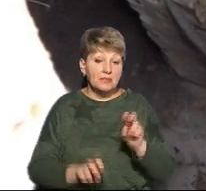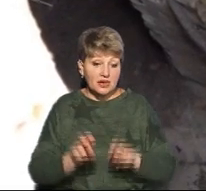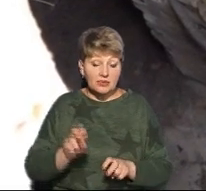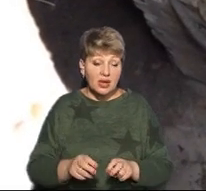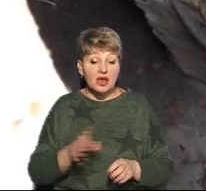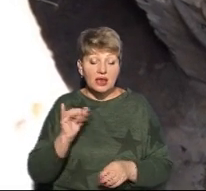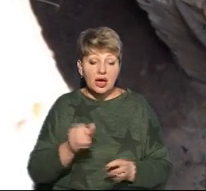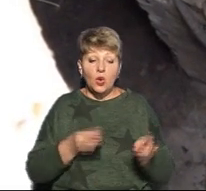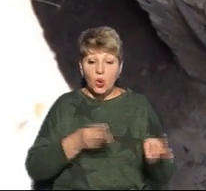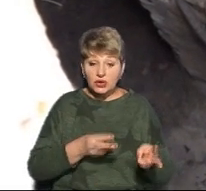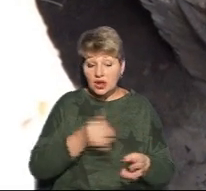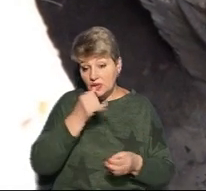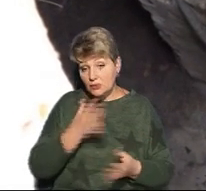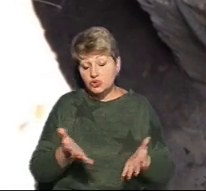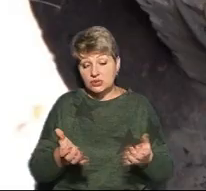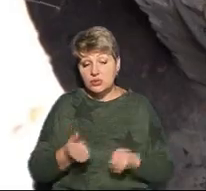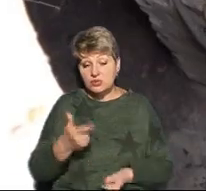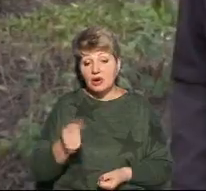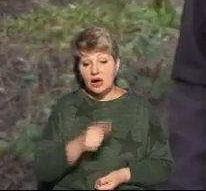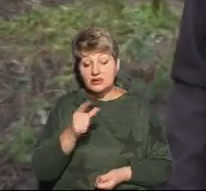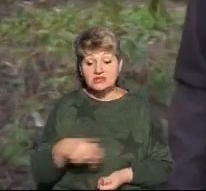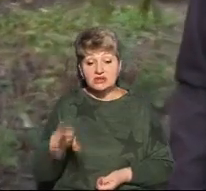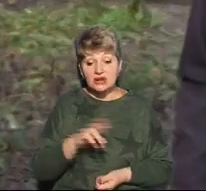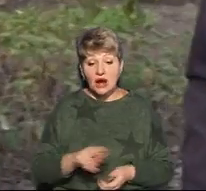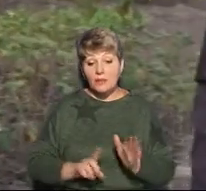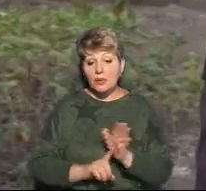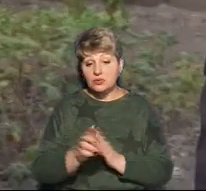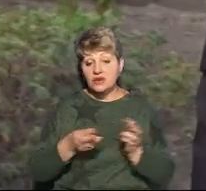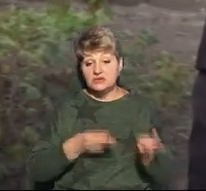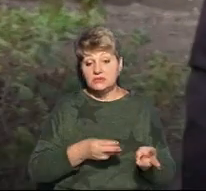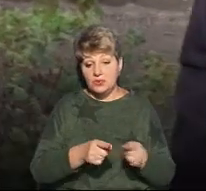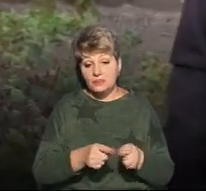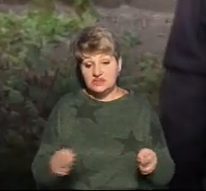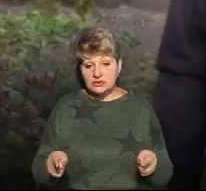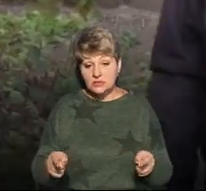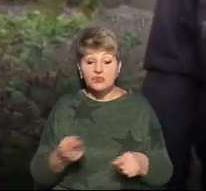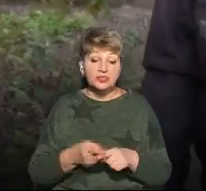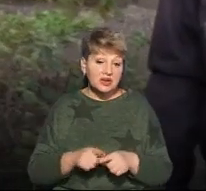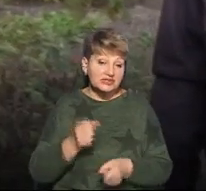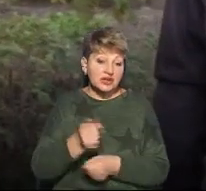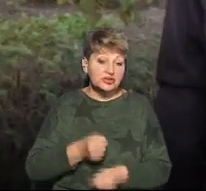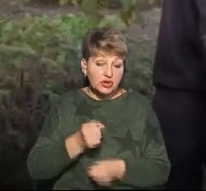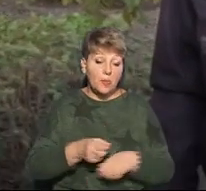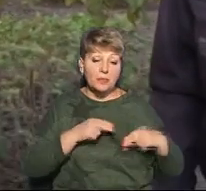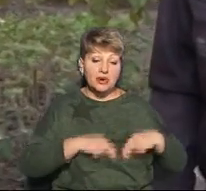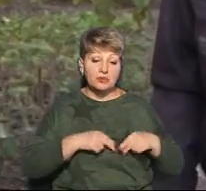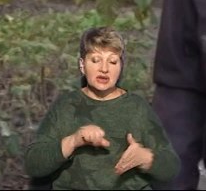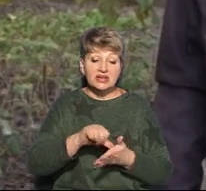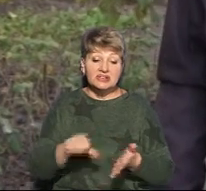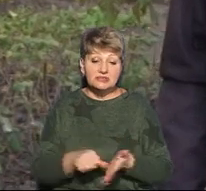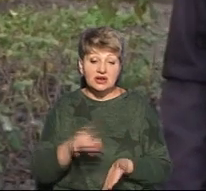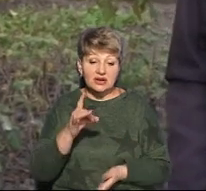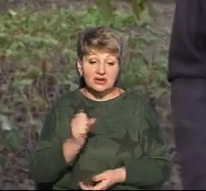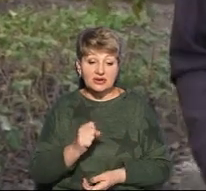і кожна котельня не може прийняти газ для початку опалювального сезону. Це зроблено працівниками Смілянського